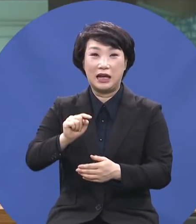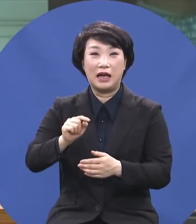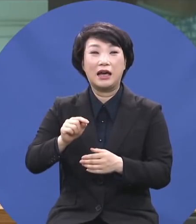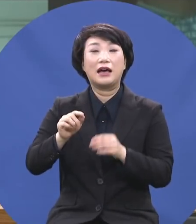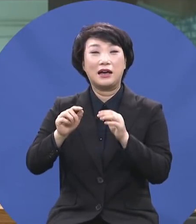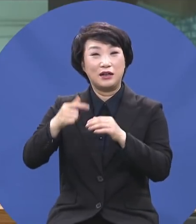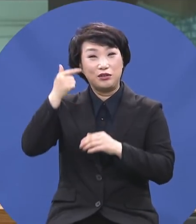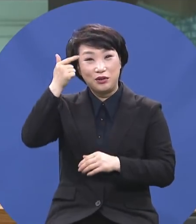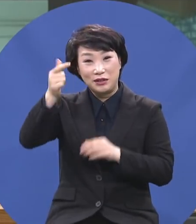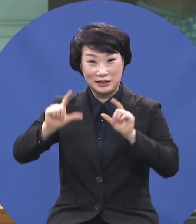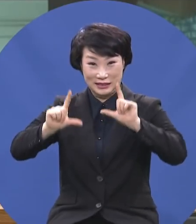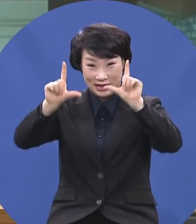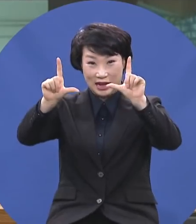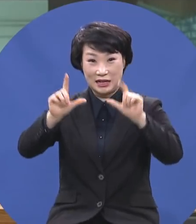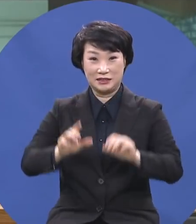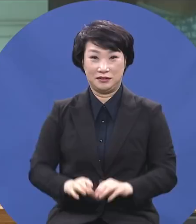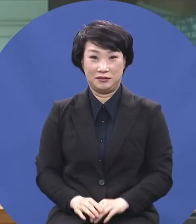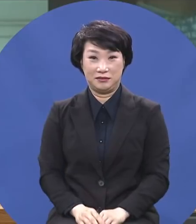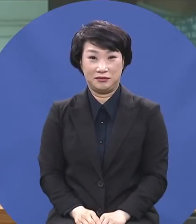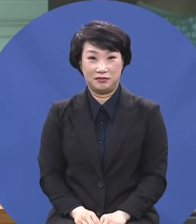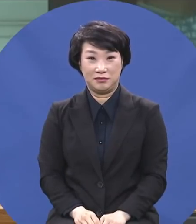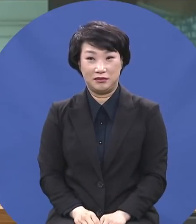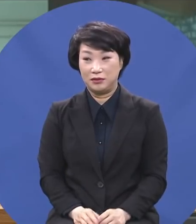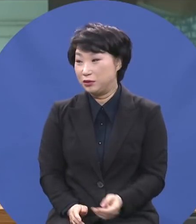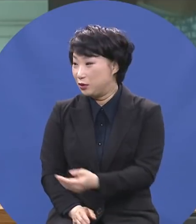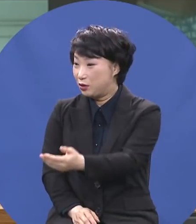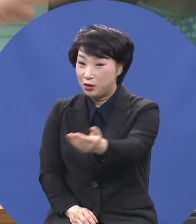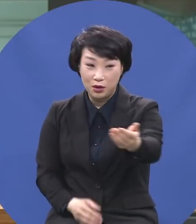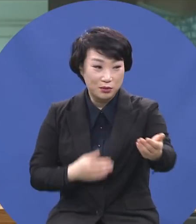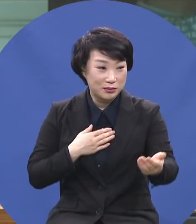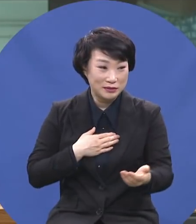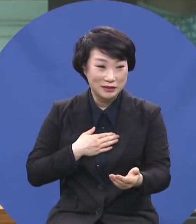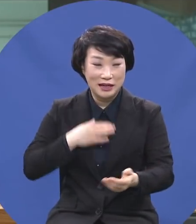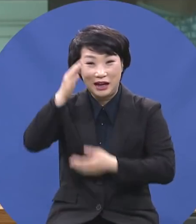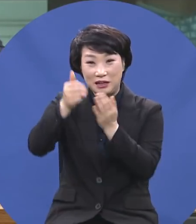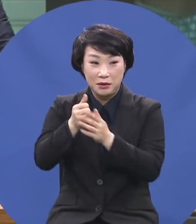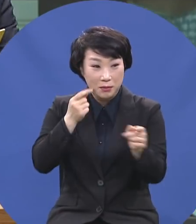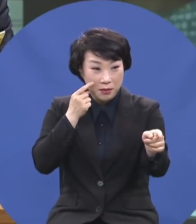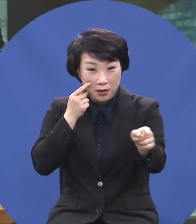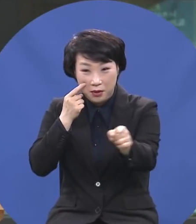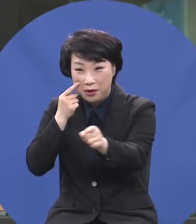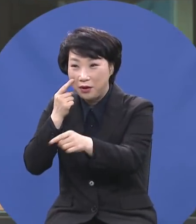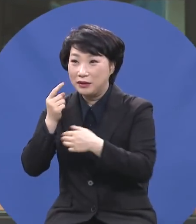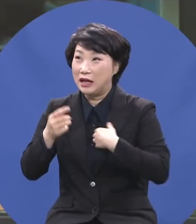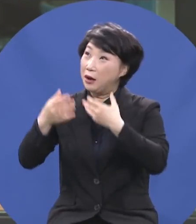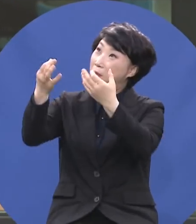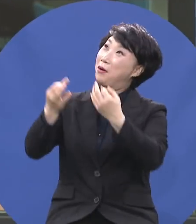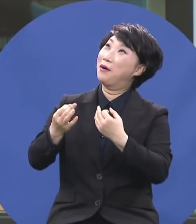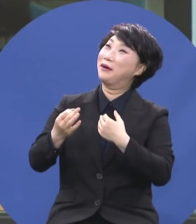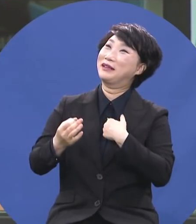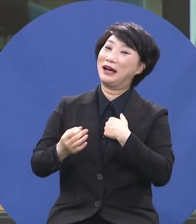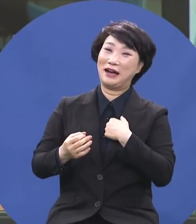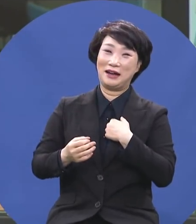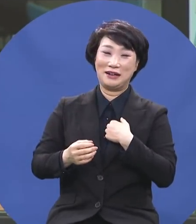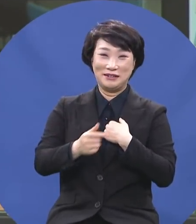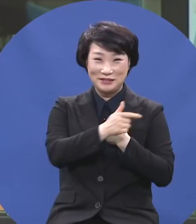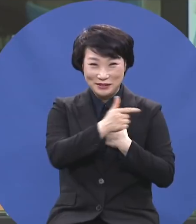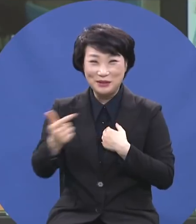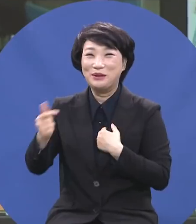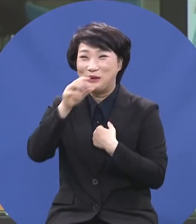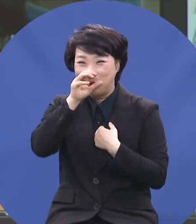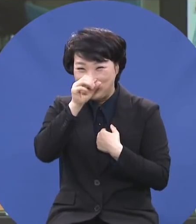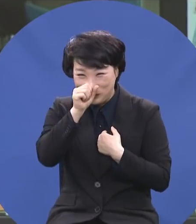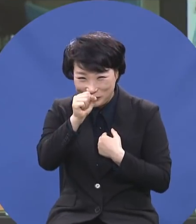이는 6째 날이다. 여러분 하나님 보실 때 나를 보실 때